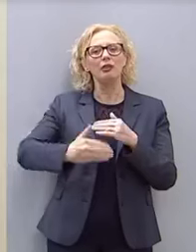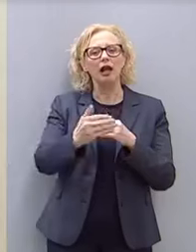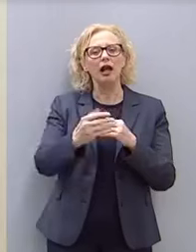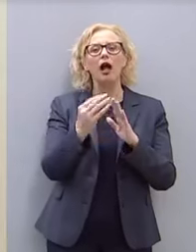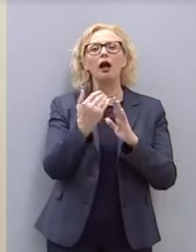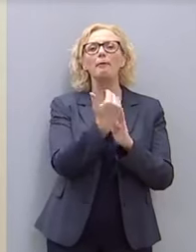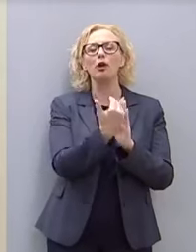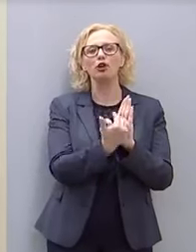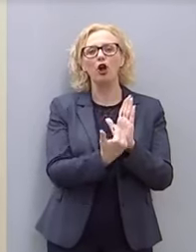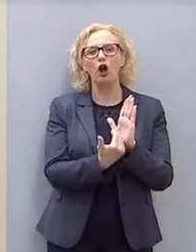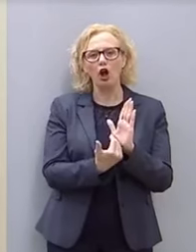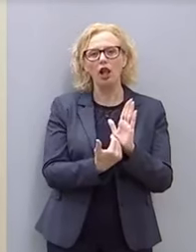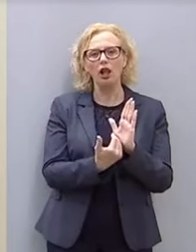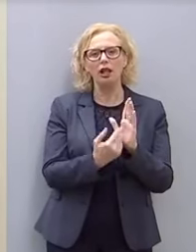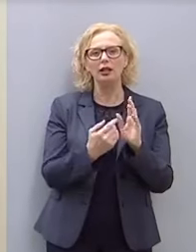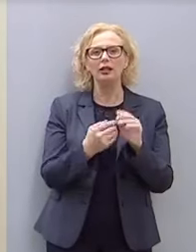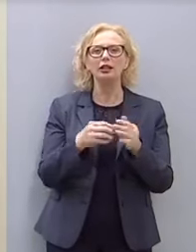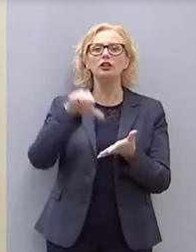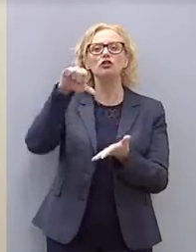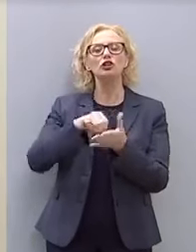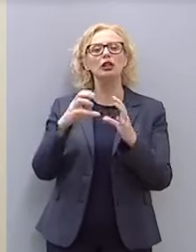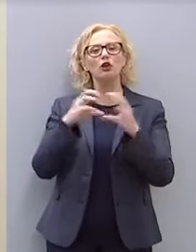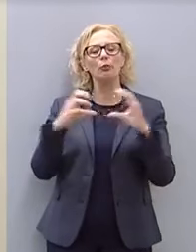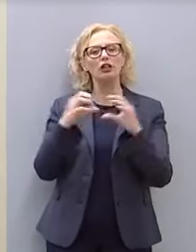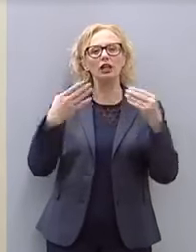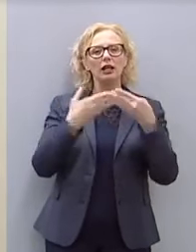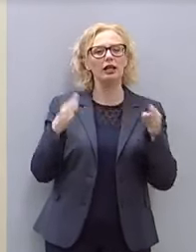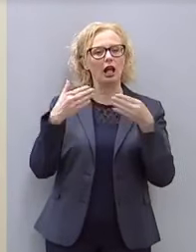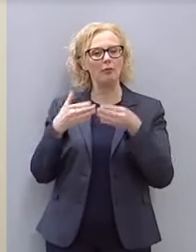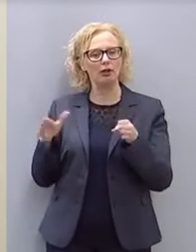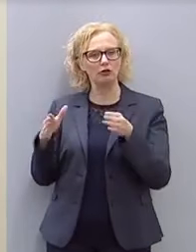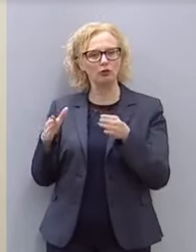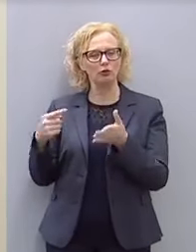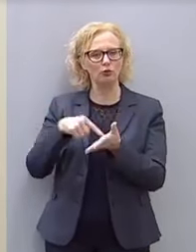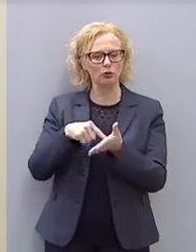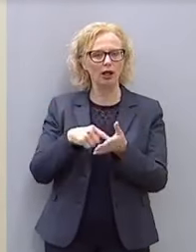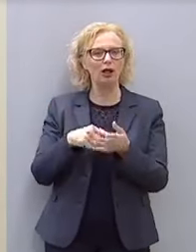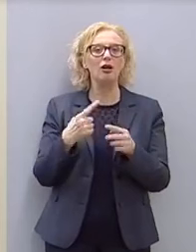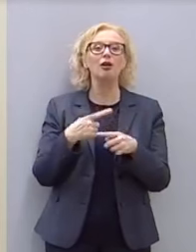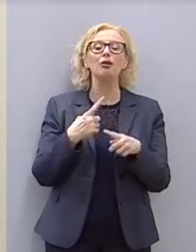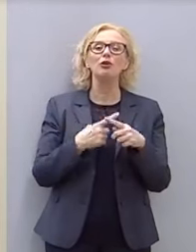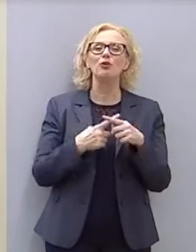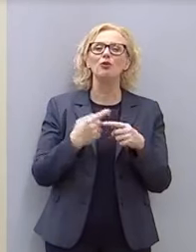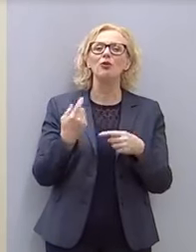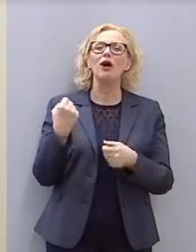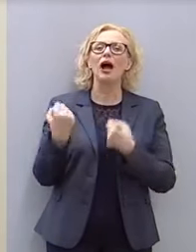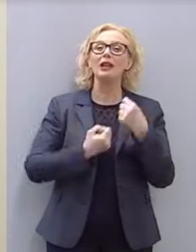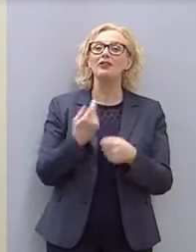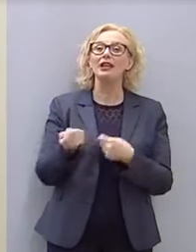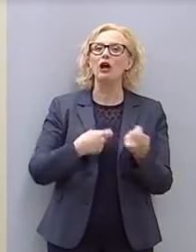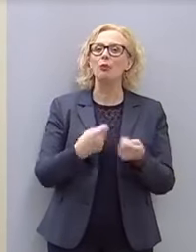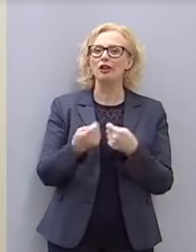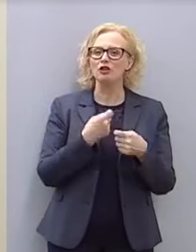protocolli per la riapertura dei centri commerciali delle attività commerciali al dettaglio all'ingrosso